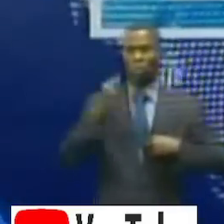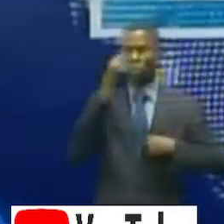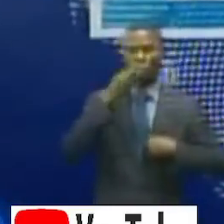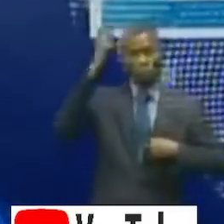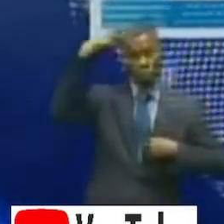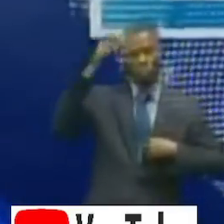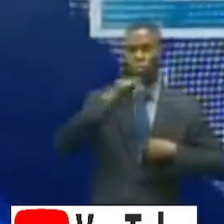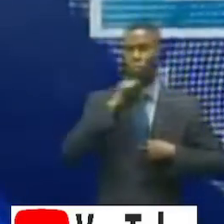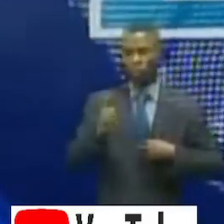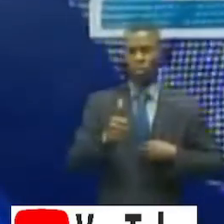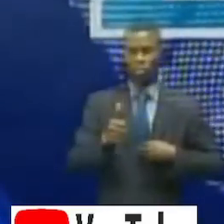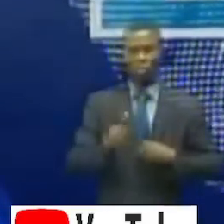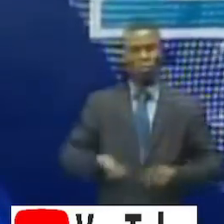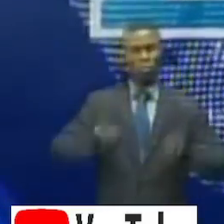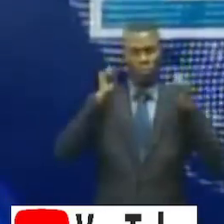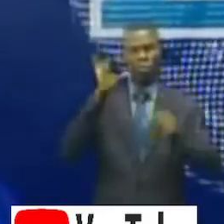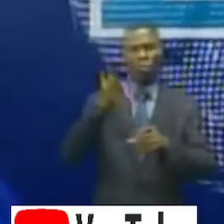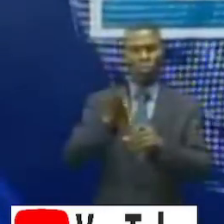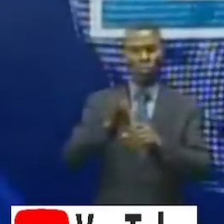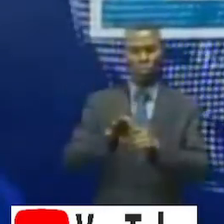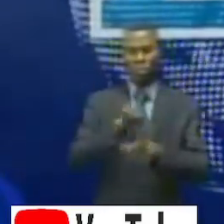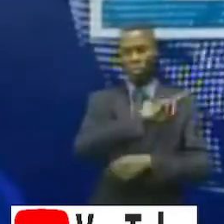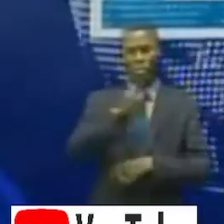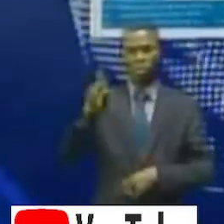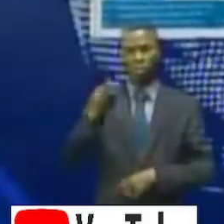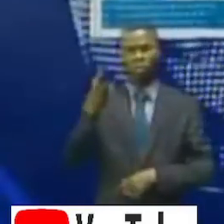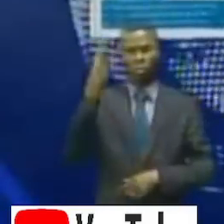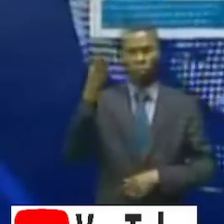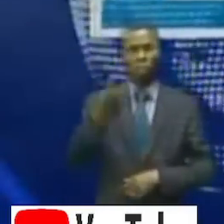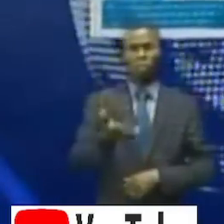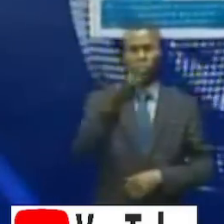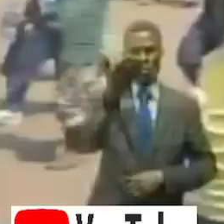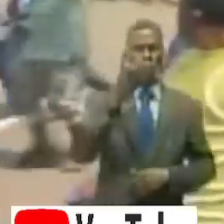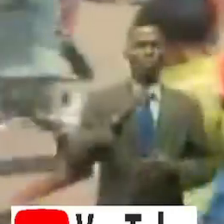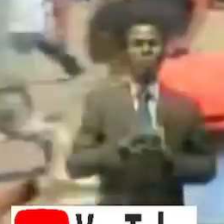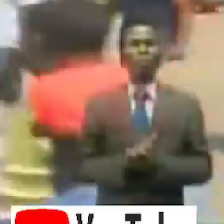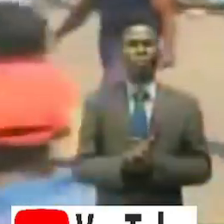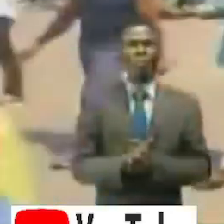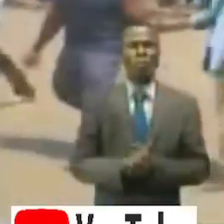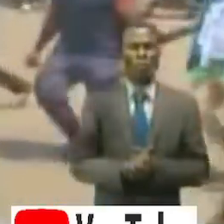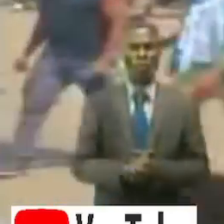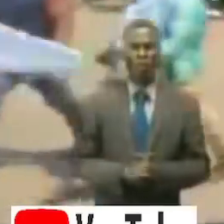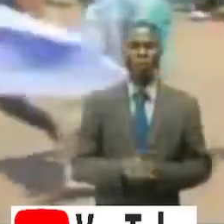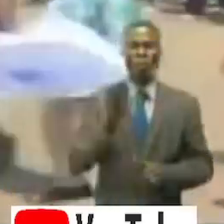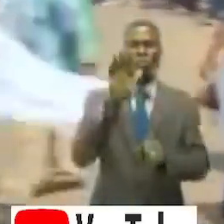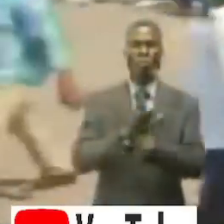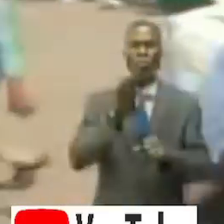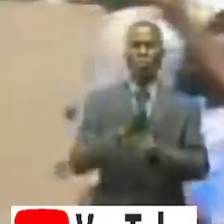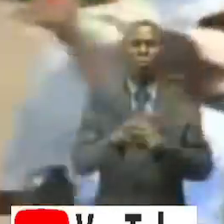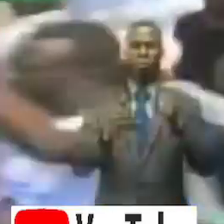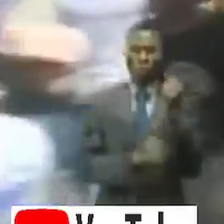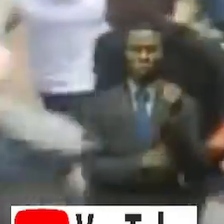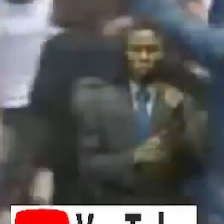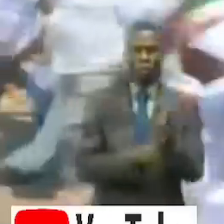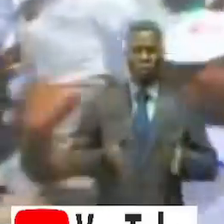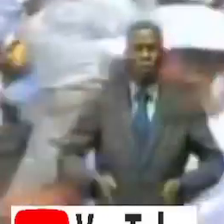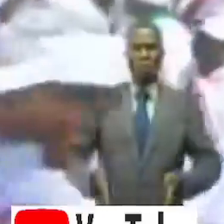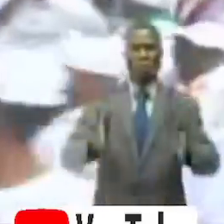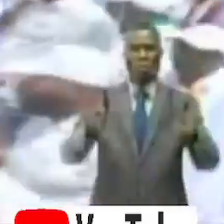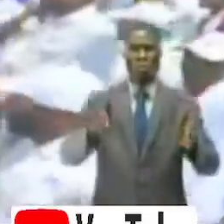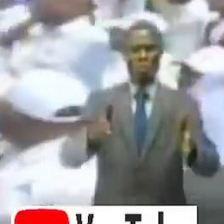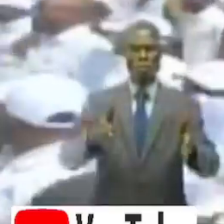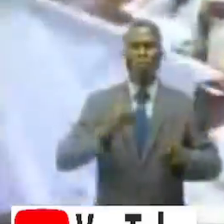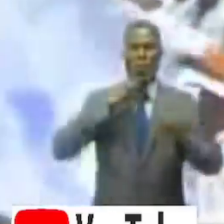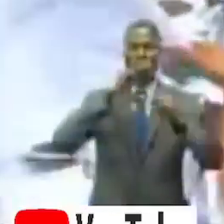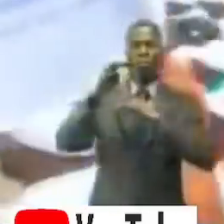celle de boycotter les échéances électorales de 2023. Iverson Kabwabwa. Des milliers de personnes dans la rue, le